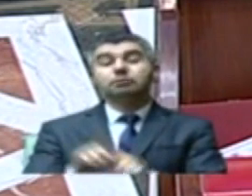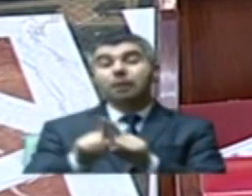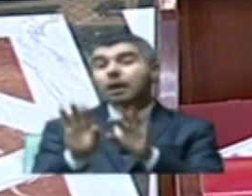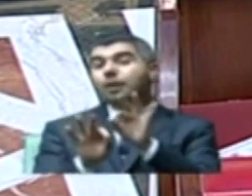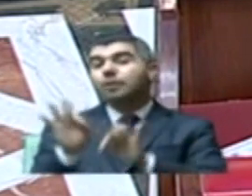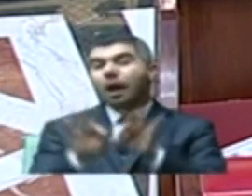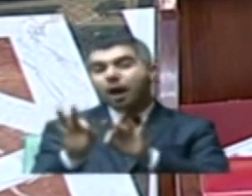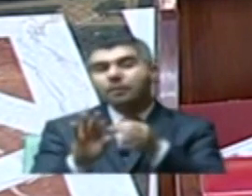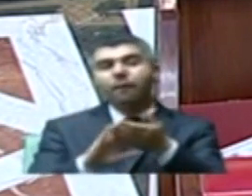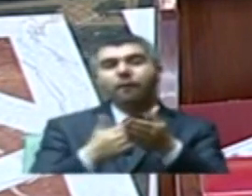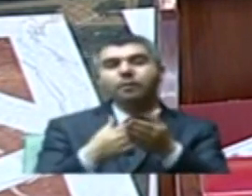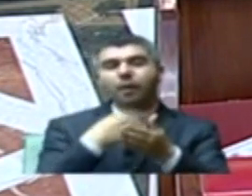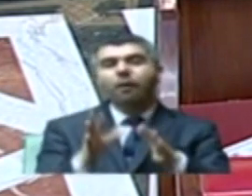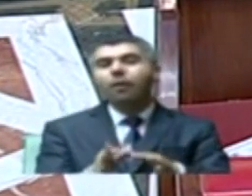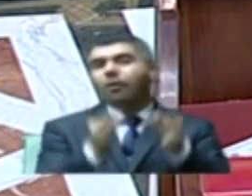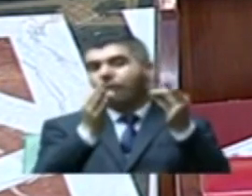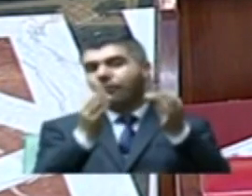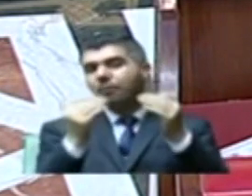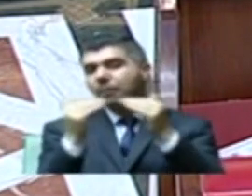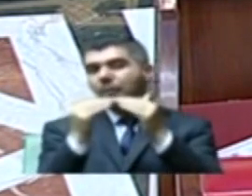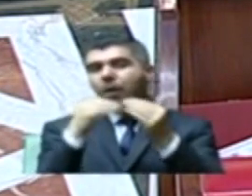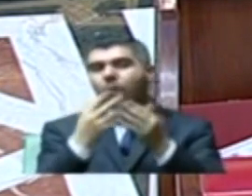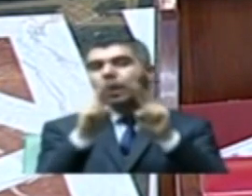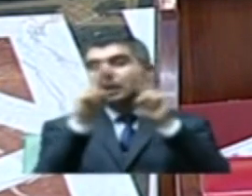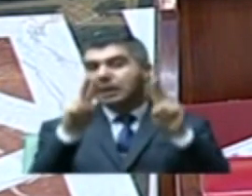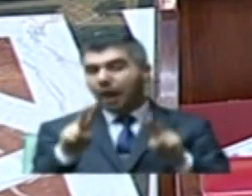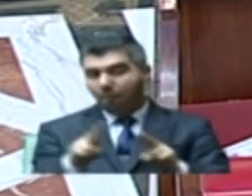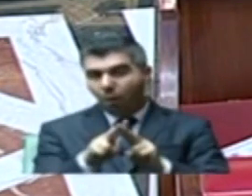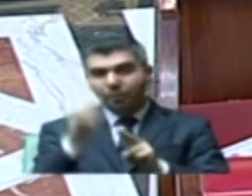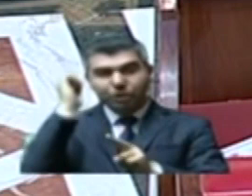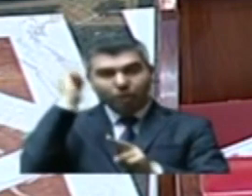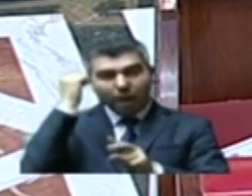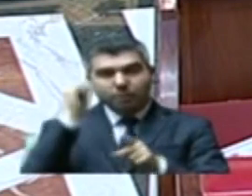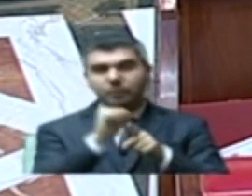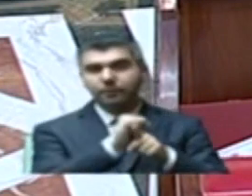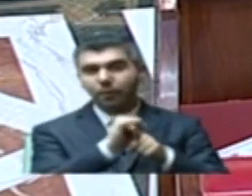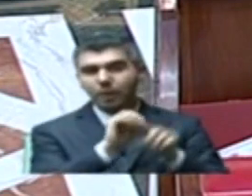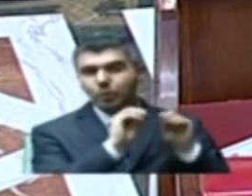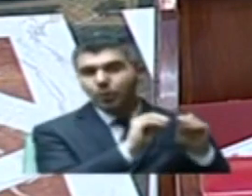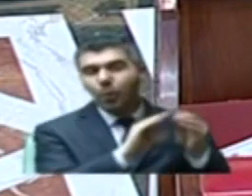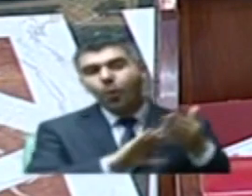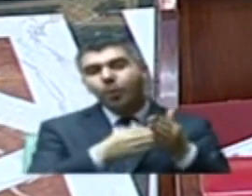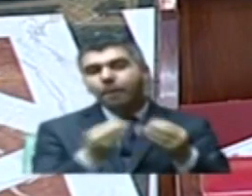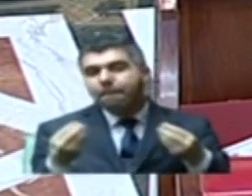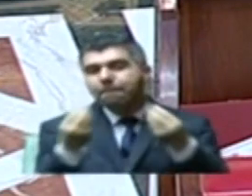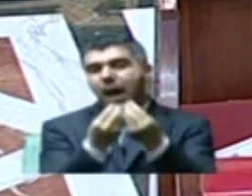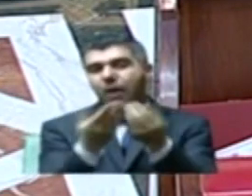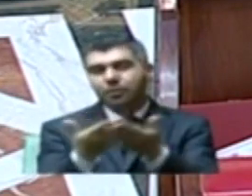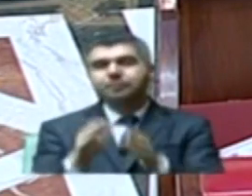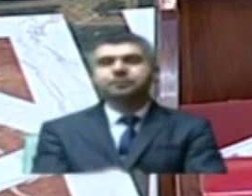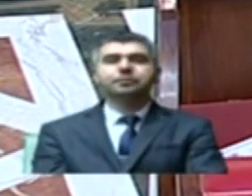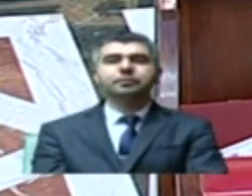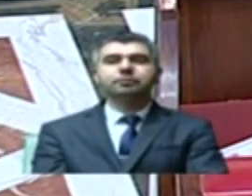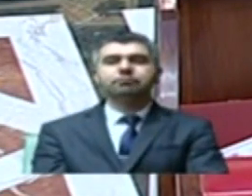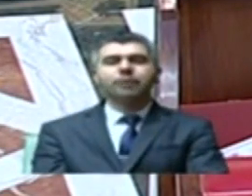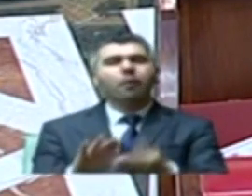التي نتخذها عاده فيما يتعلق بالملائمه بين التكوينات الجامعيه وحاجات سوق الشغل. هذا همنا المشترك